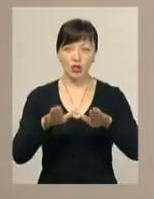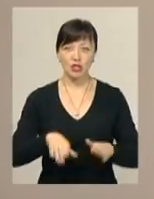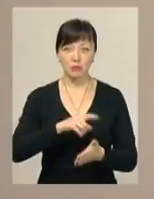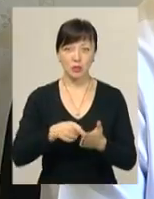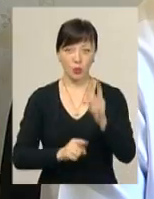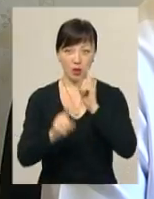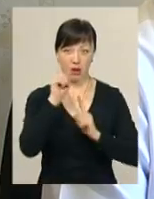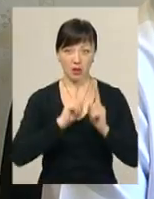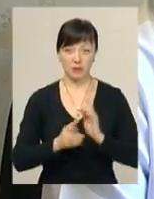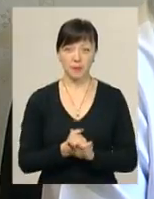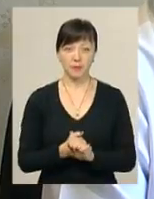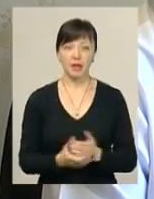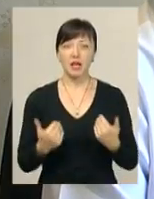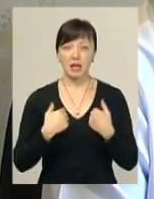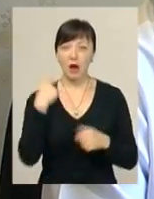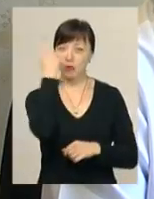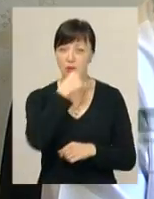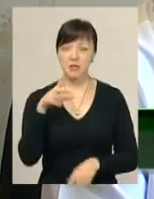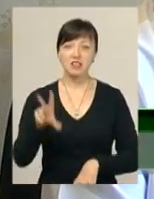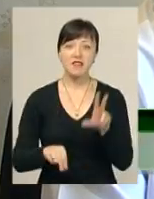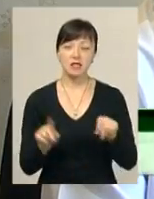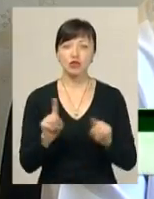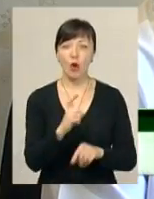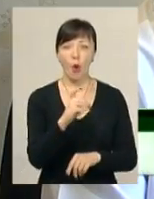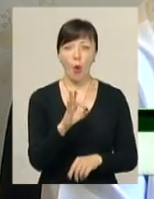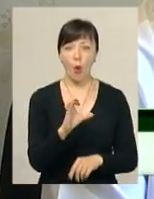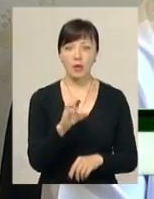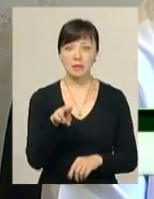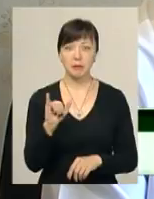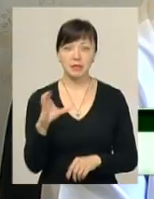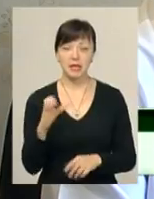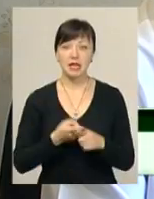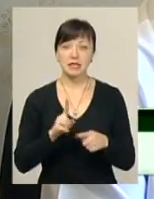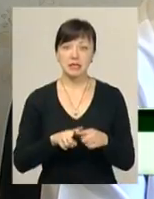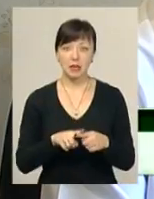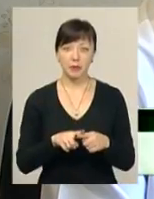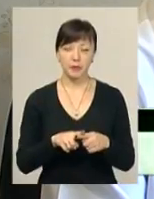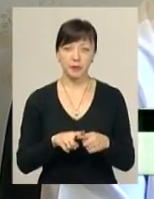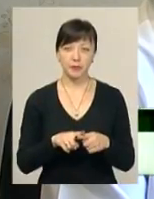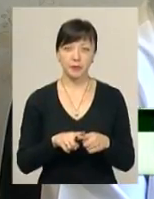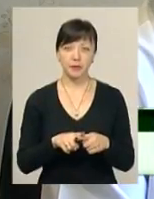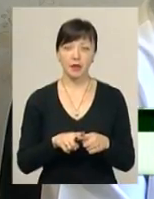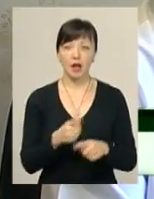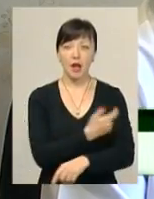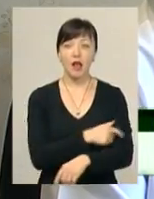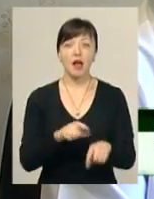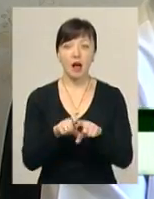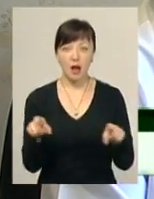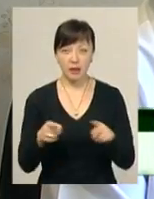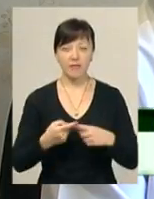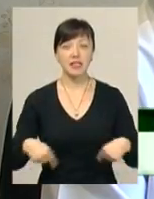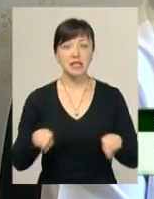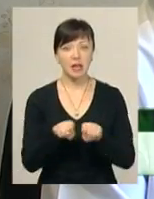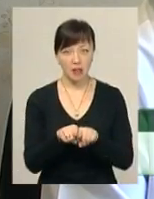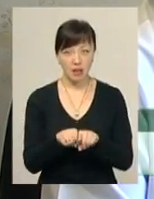міської ради. Я особисто вважаю, що хоспис – це лікарня, це відділення,